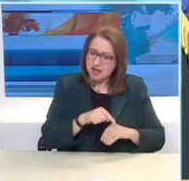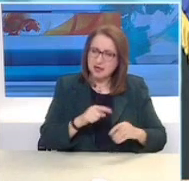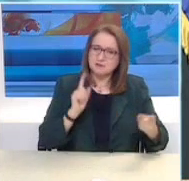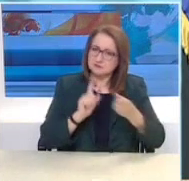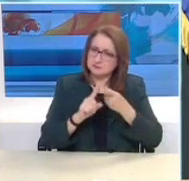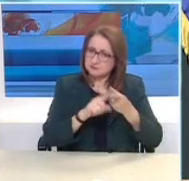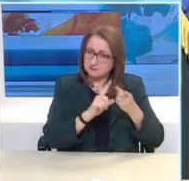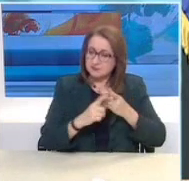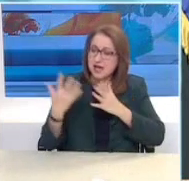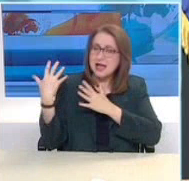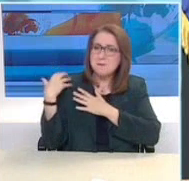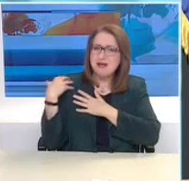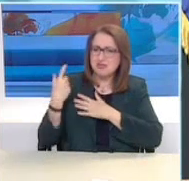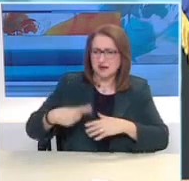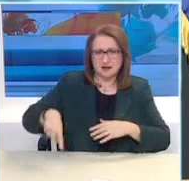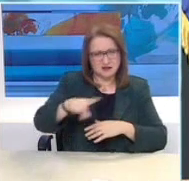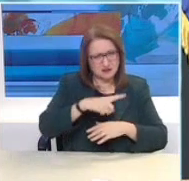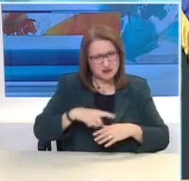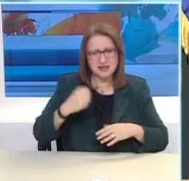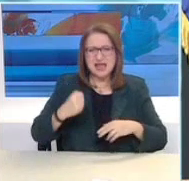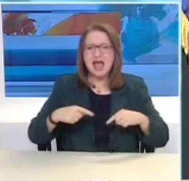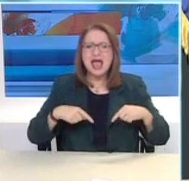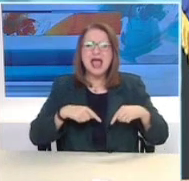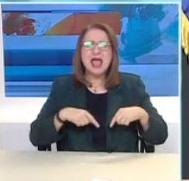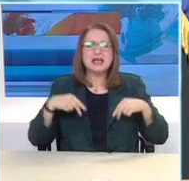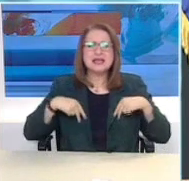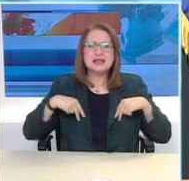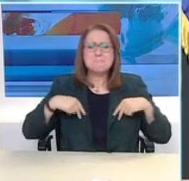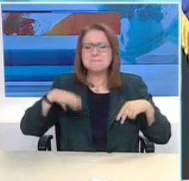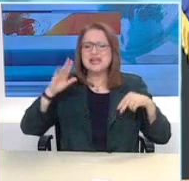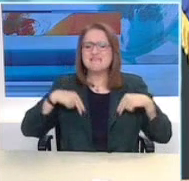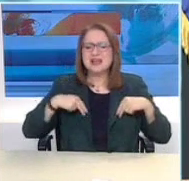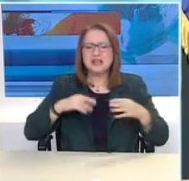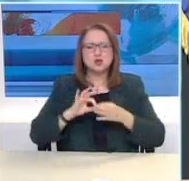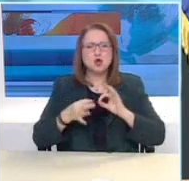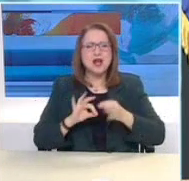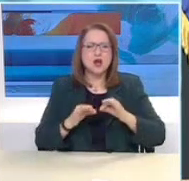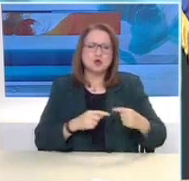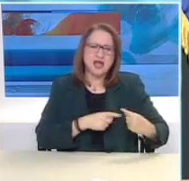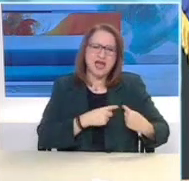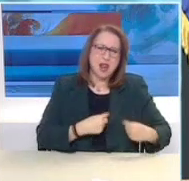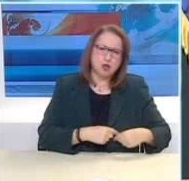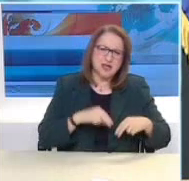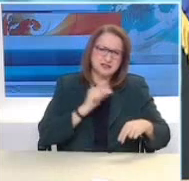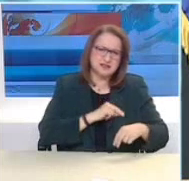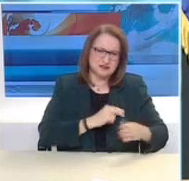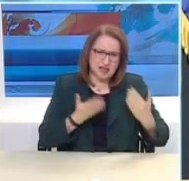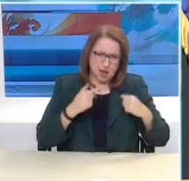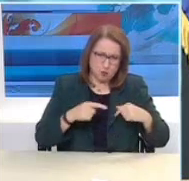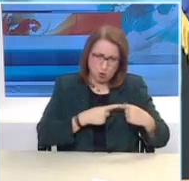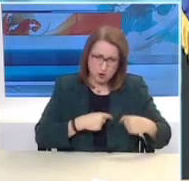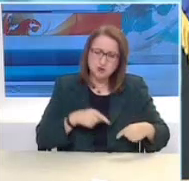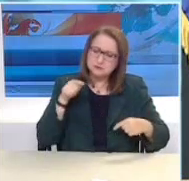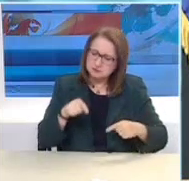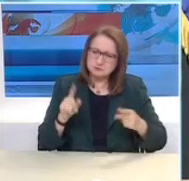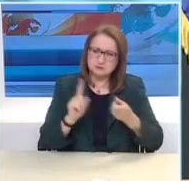του Προγράμματος Φύλος και με εκπροσώπους μη κυβερνητικών οργανώσεων. Πραγματοποιήθηκε επιτόπιος έλεγχος και συζητήθηκε ο συντονισμός σχετικά